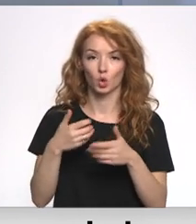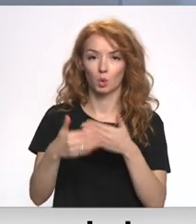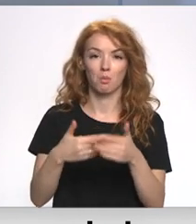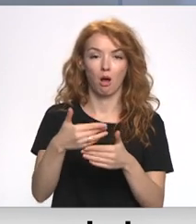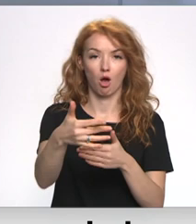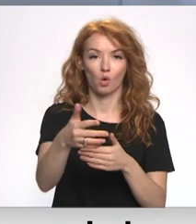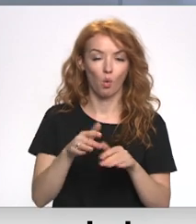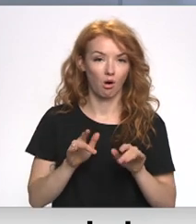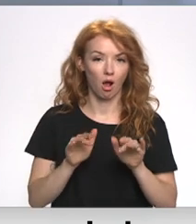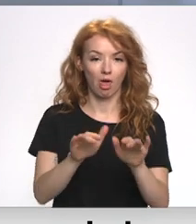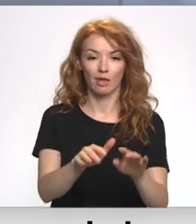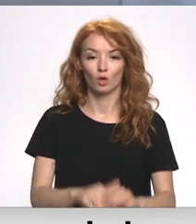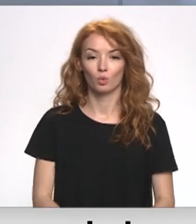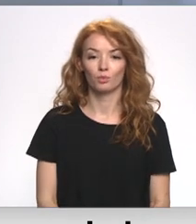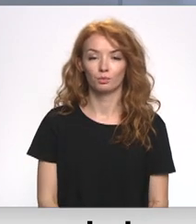gaitu?